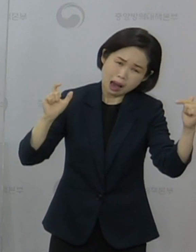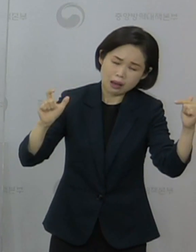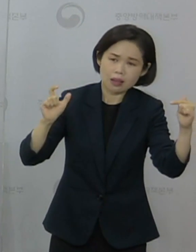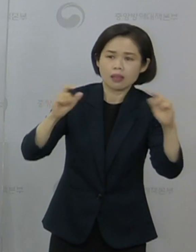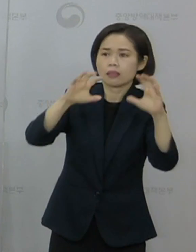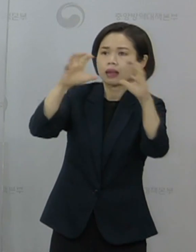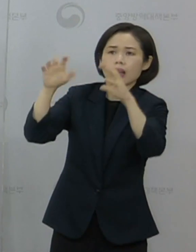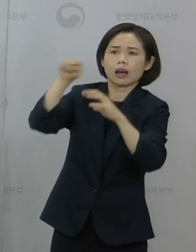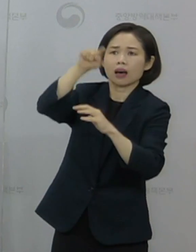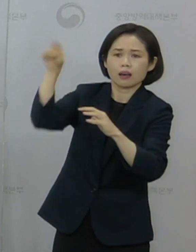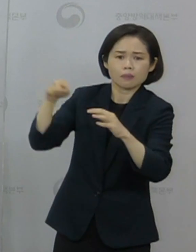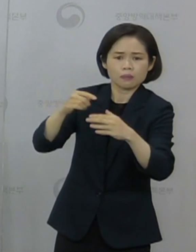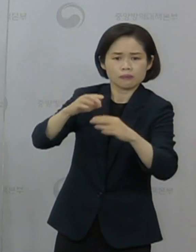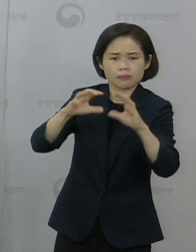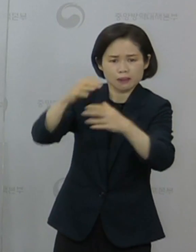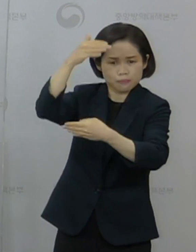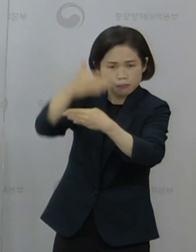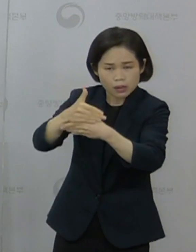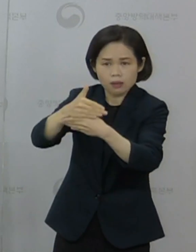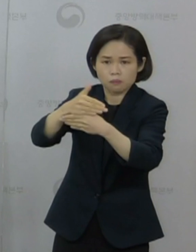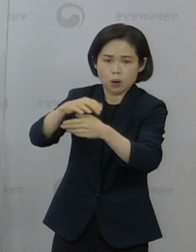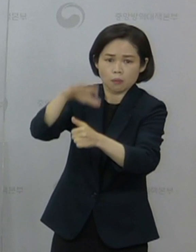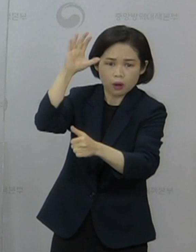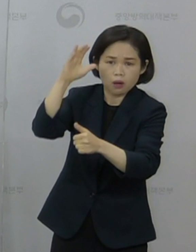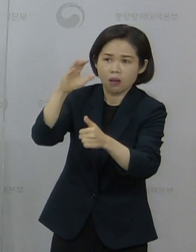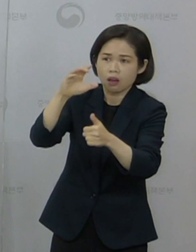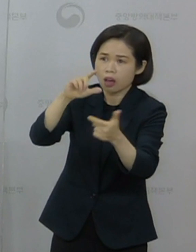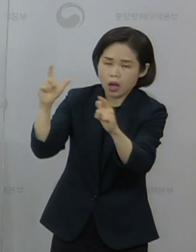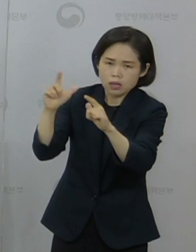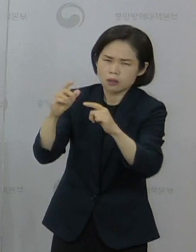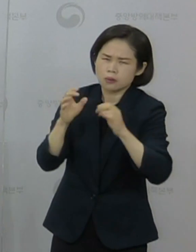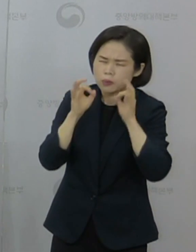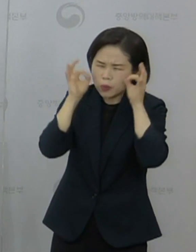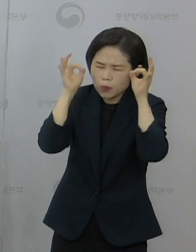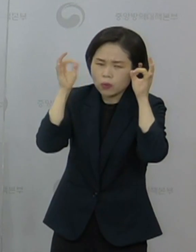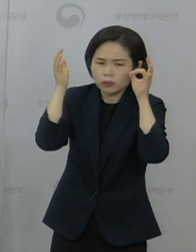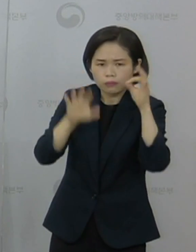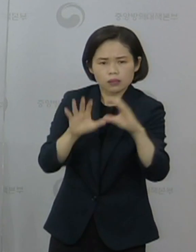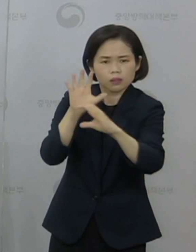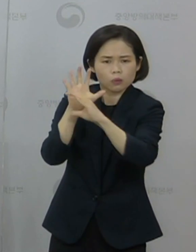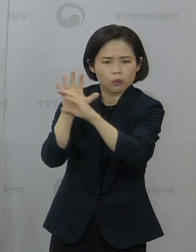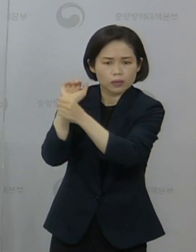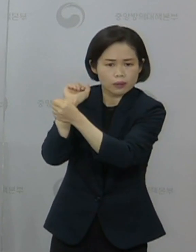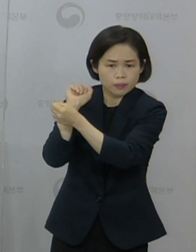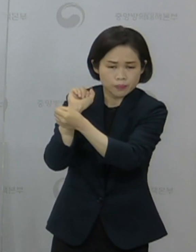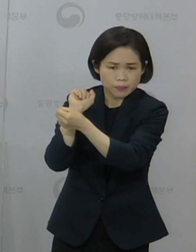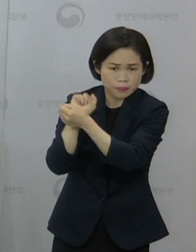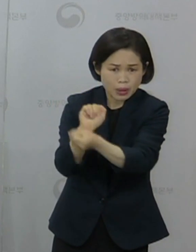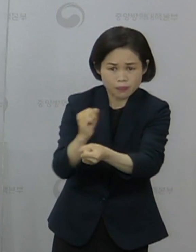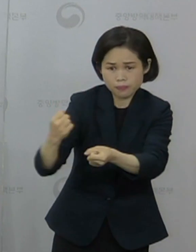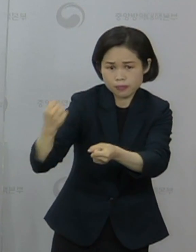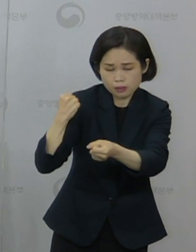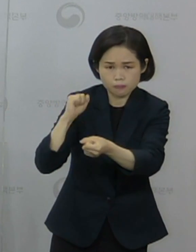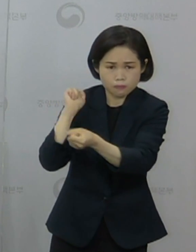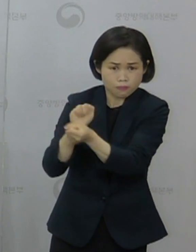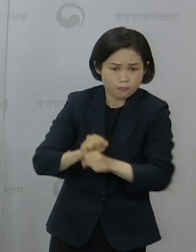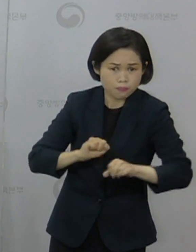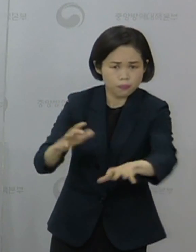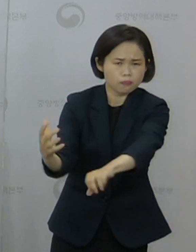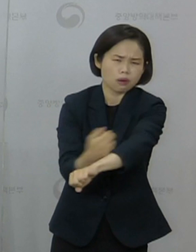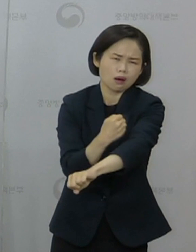정책을 강화하는 등 유행을 통제하고 있지만 코로나 일고 가 굉장히 높은 전 협력과 전파 력을 보이기 때문에